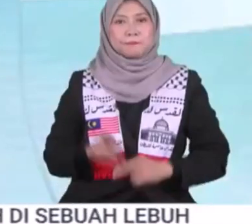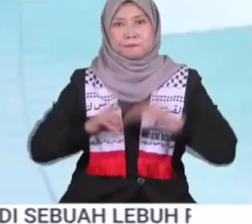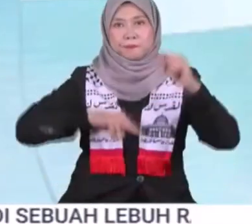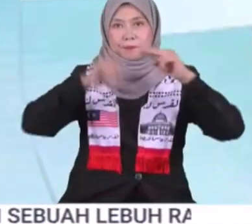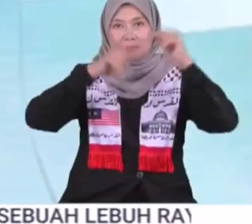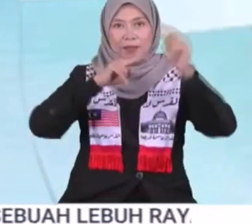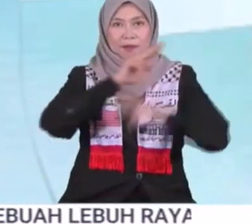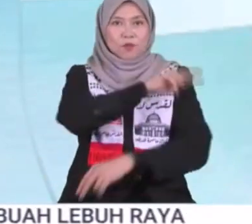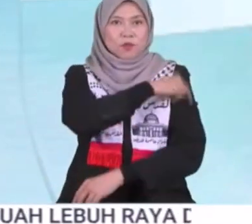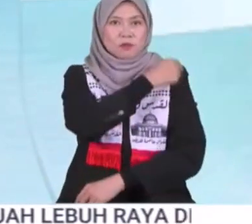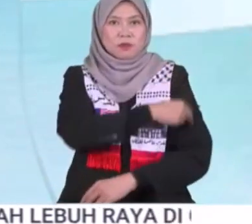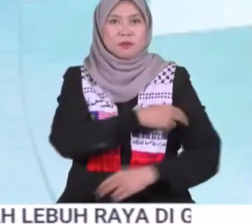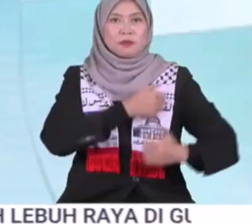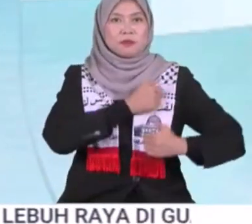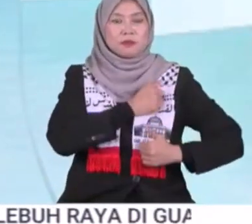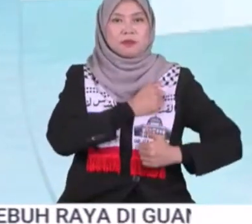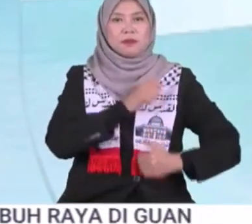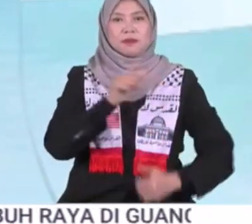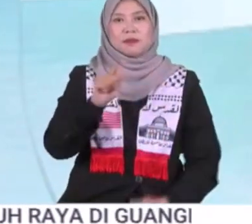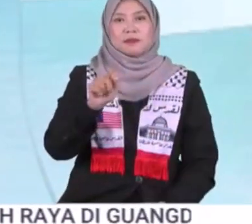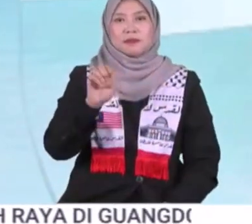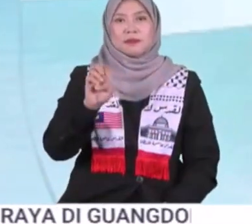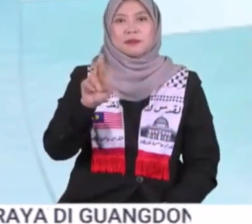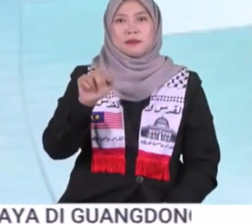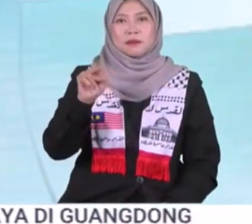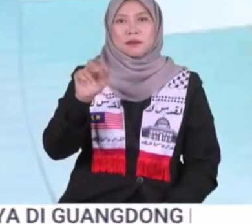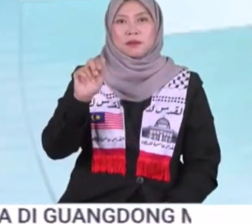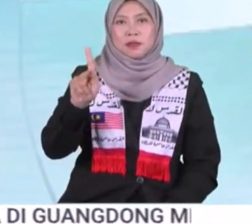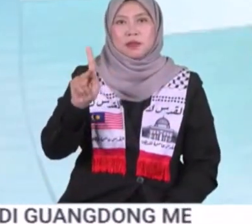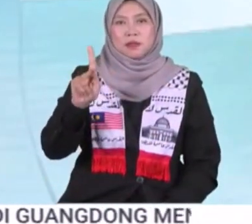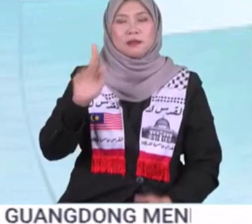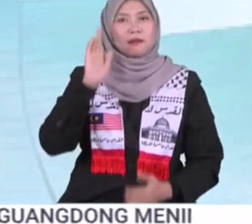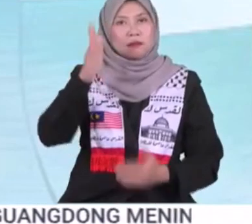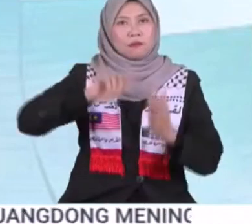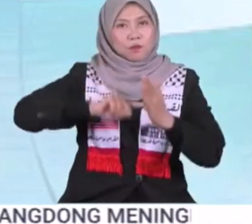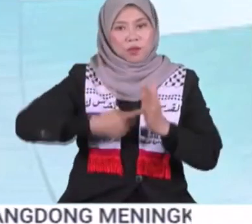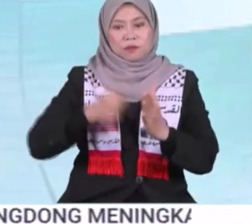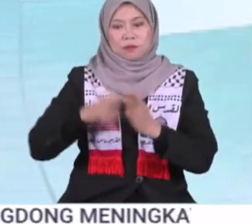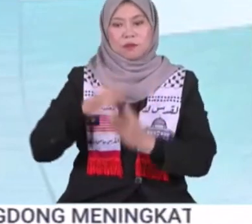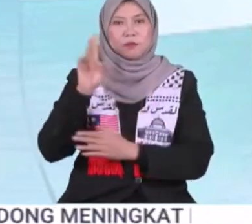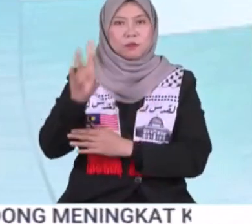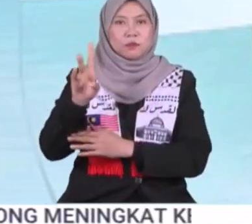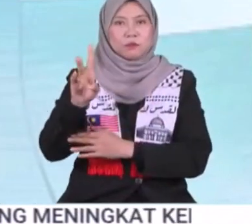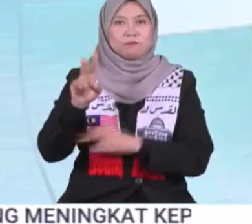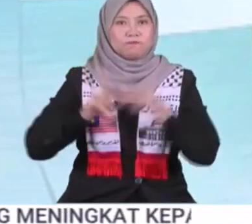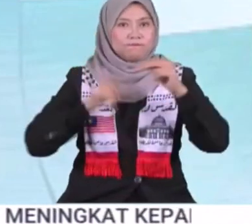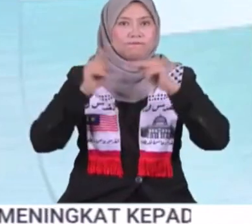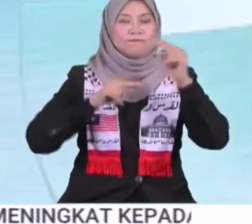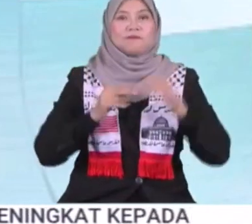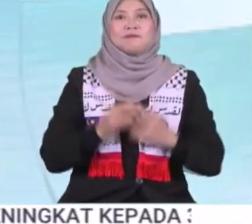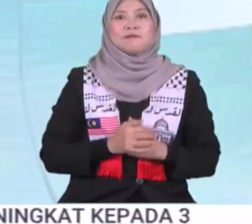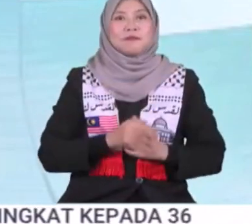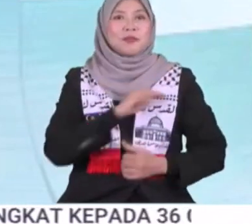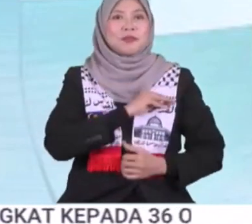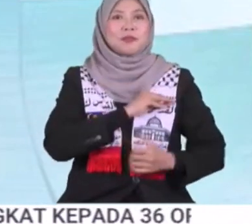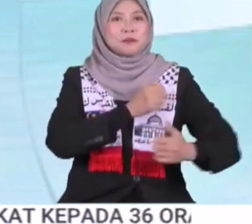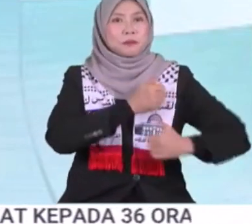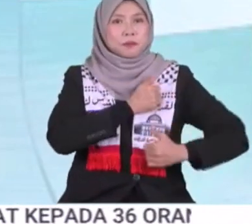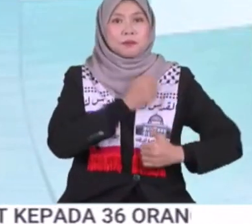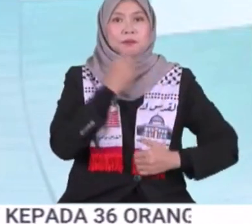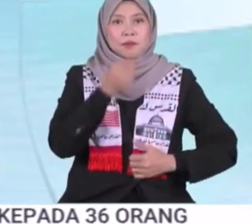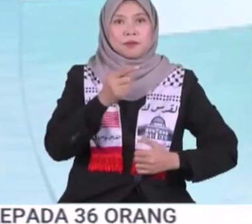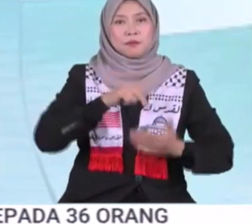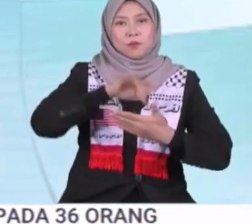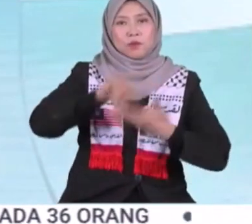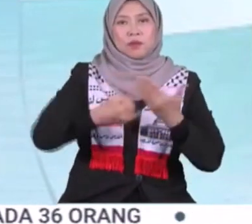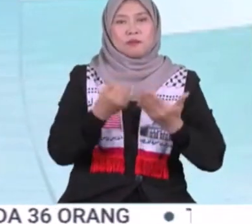Pembinaan Hospital Angkatan Tentera Kem Terendak Baharu dijangka bermula Julai ini. Menteri Pertahanan Dato' Sri Muhammad Khalid Nordin berkata projek yang